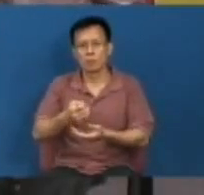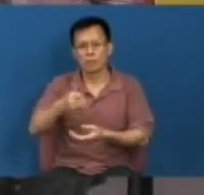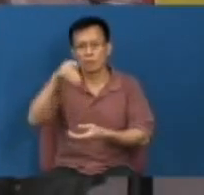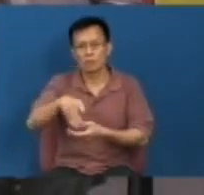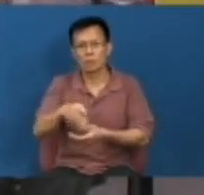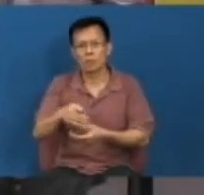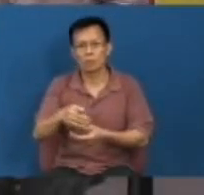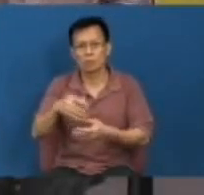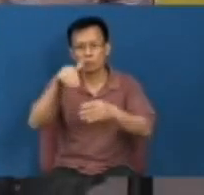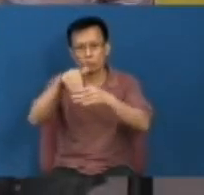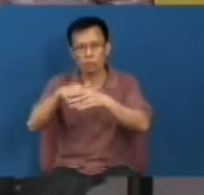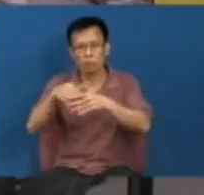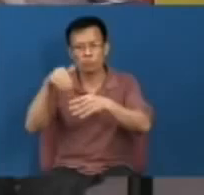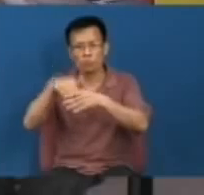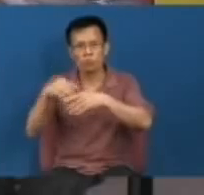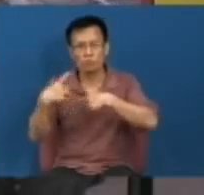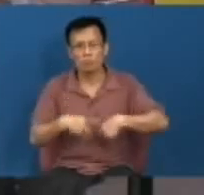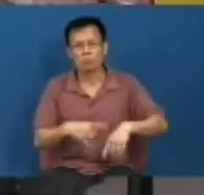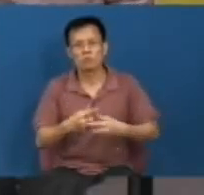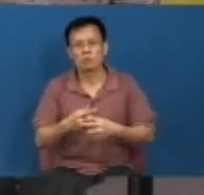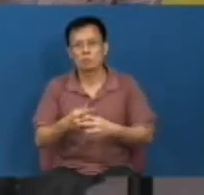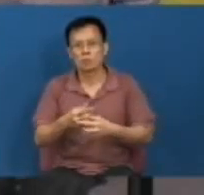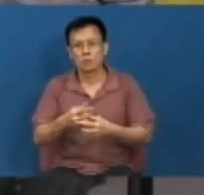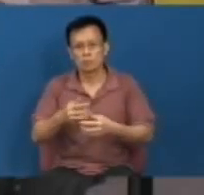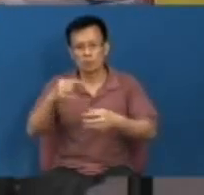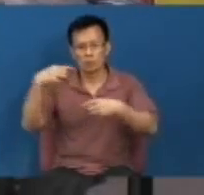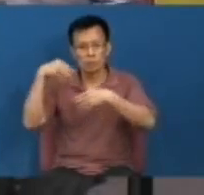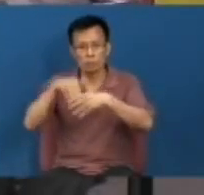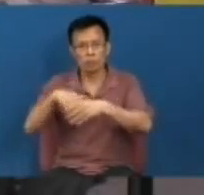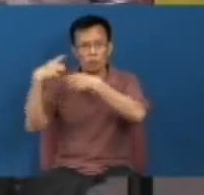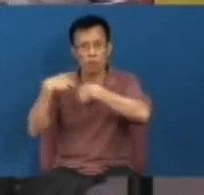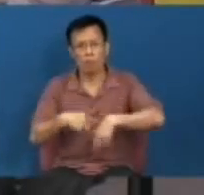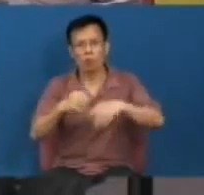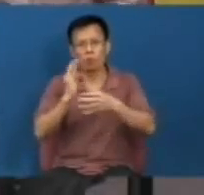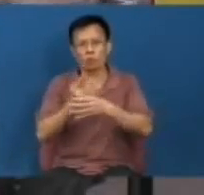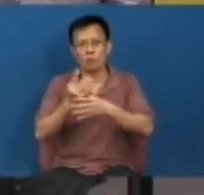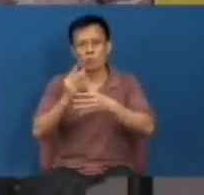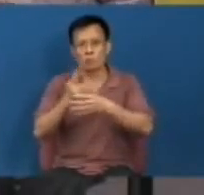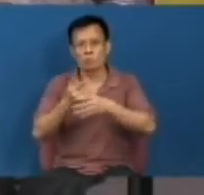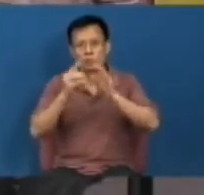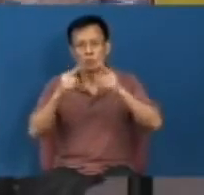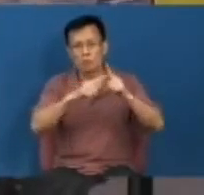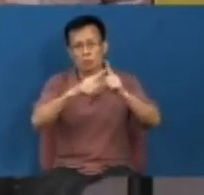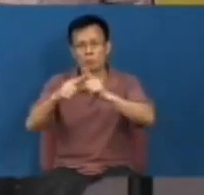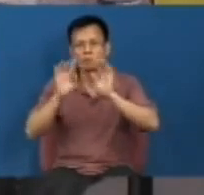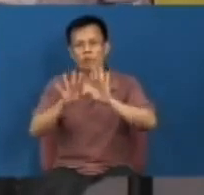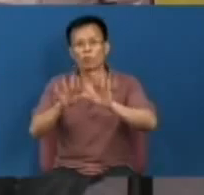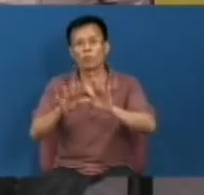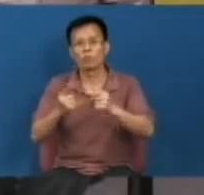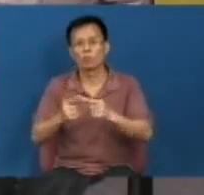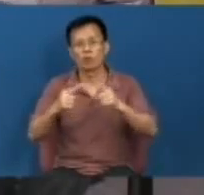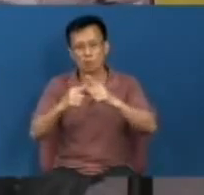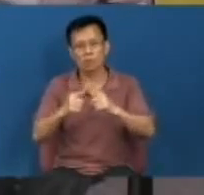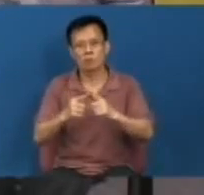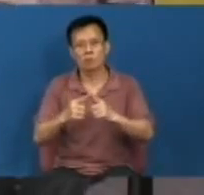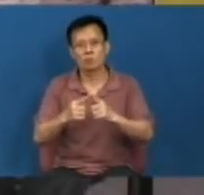票，一定要選一個我哋認為為我哋市民服務嘅議員，同埋將來要選特首， 係